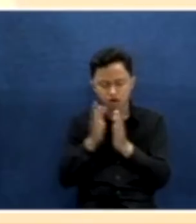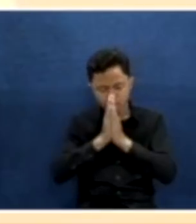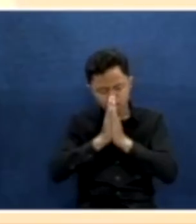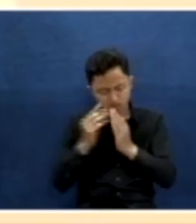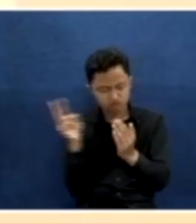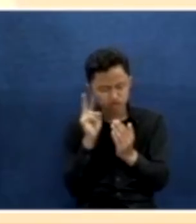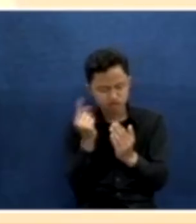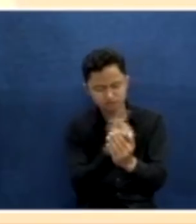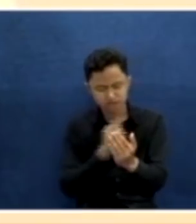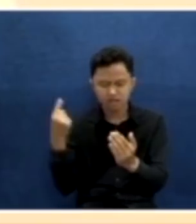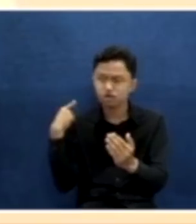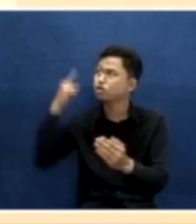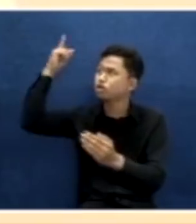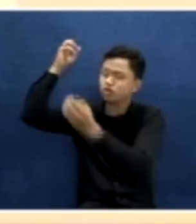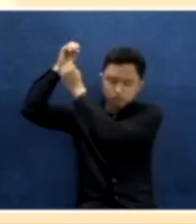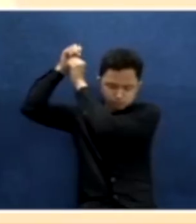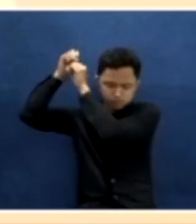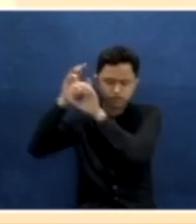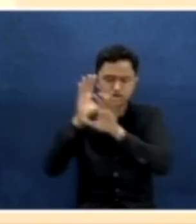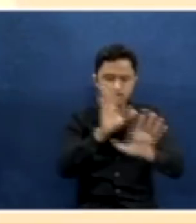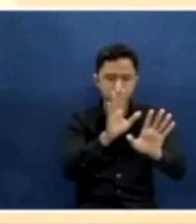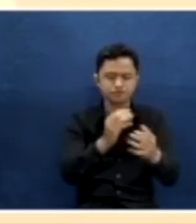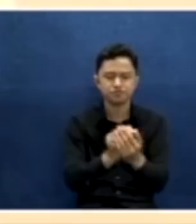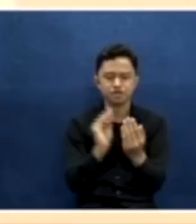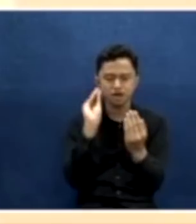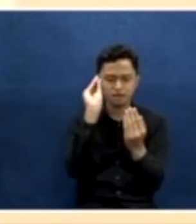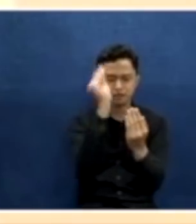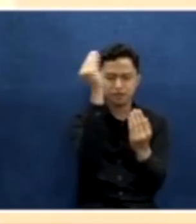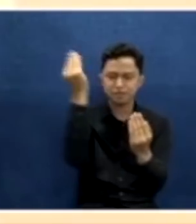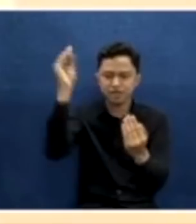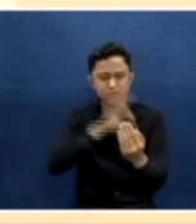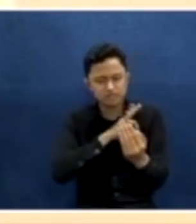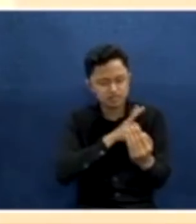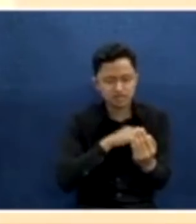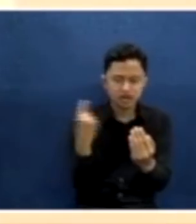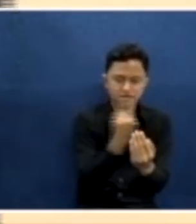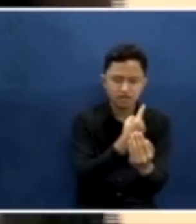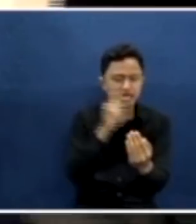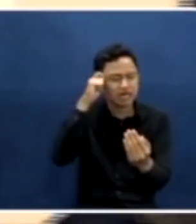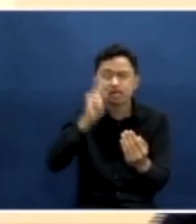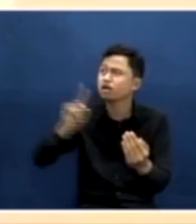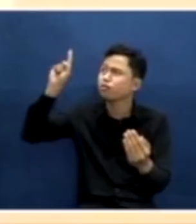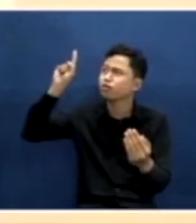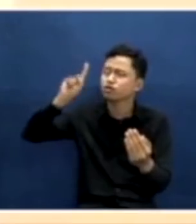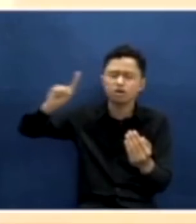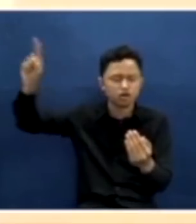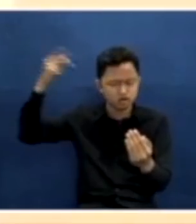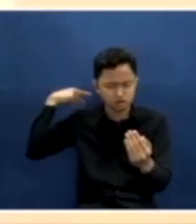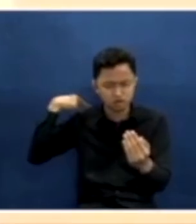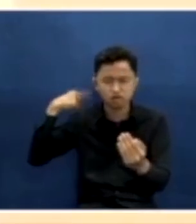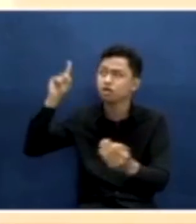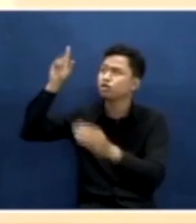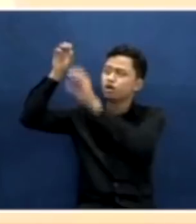Allah berikanlah keberkahan kepada para pemimpin dan para penguasa untuk selalu ingat kepadamu ya Allah berikanlah keberkahan bagi